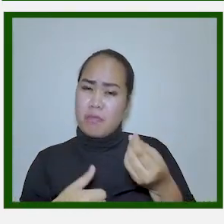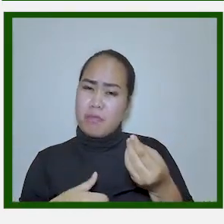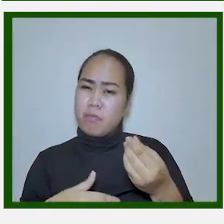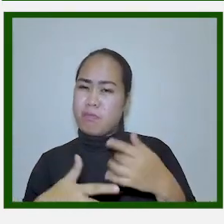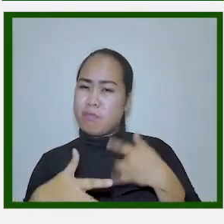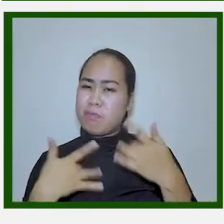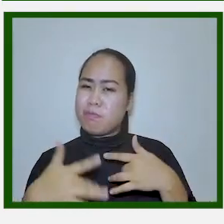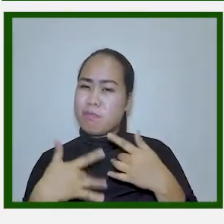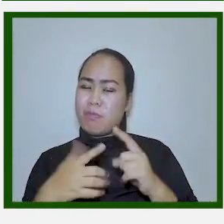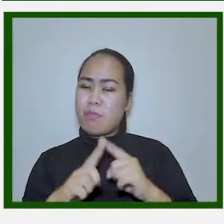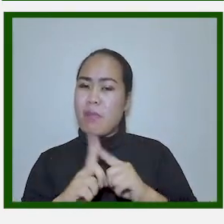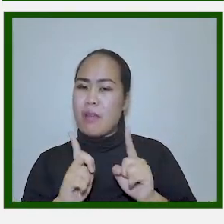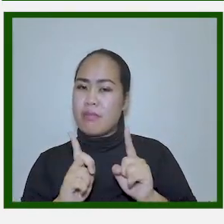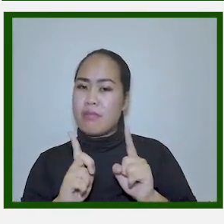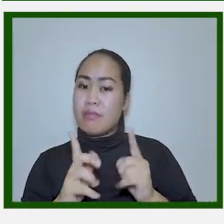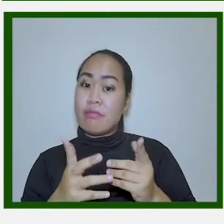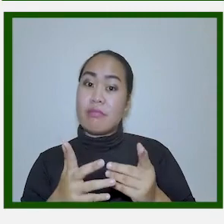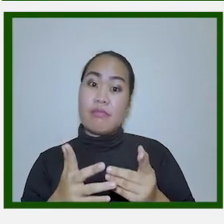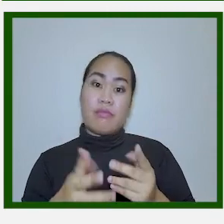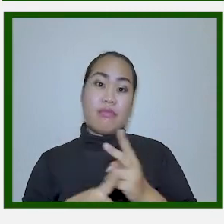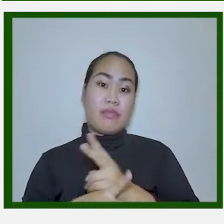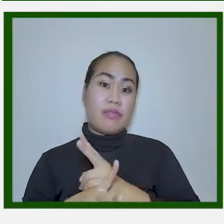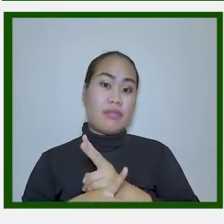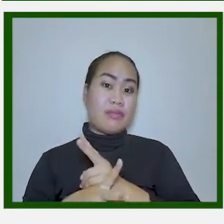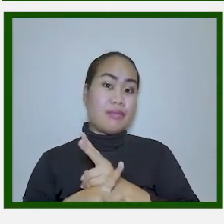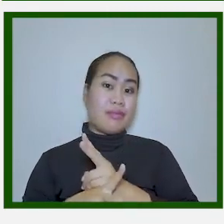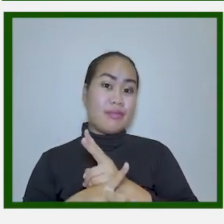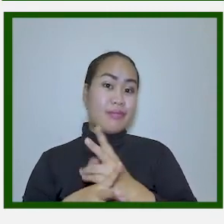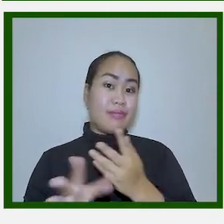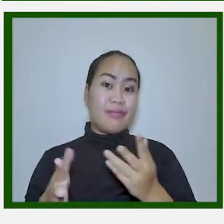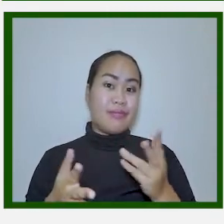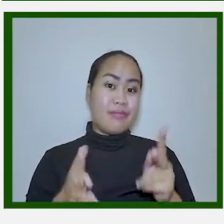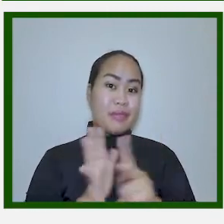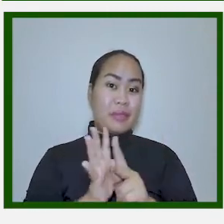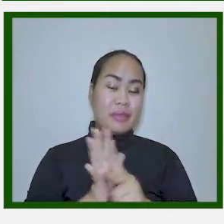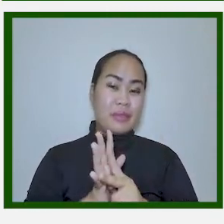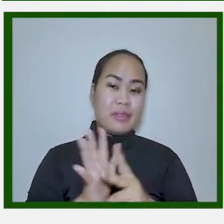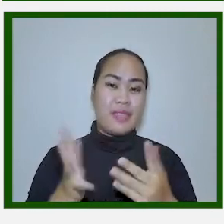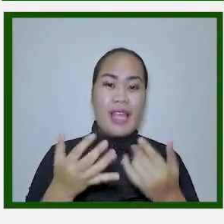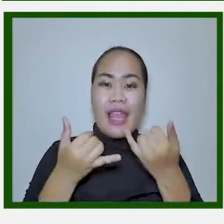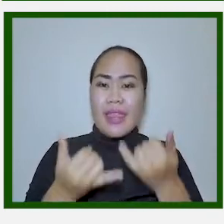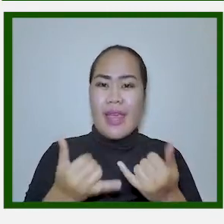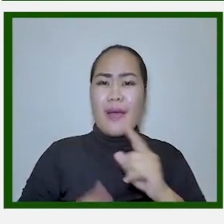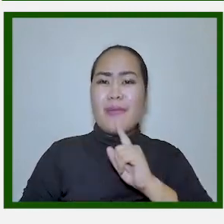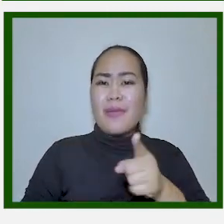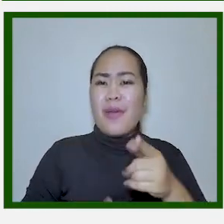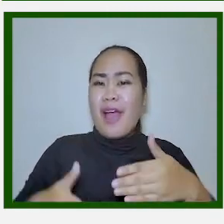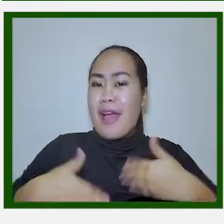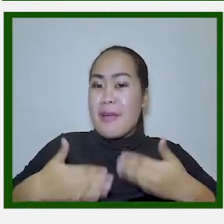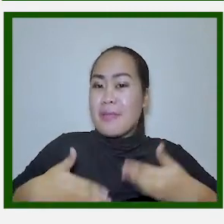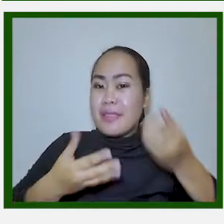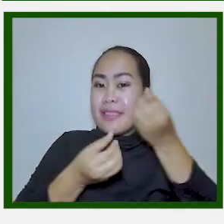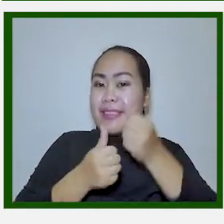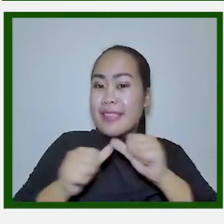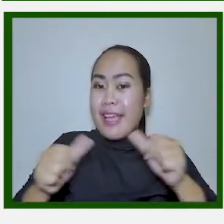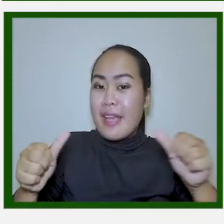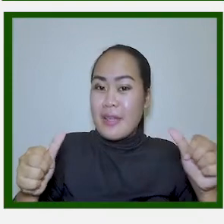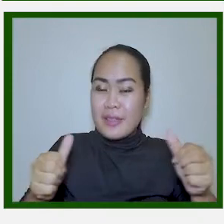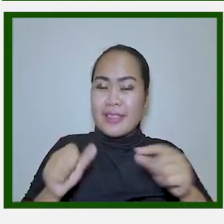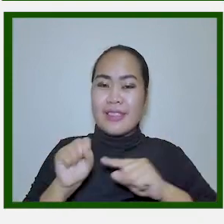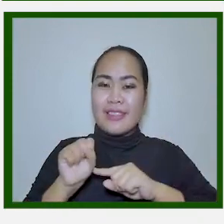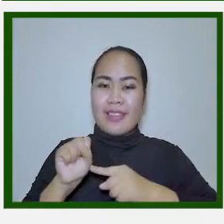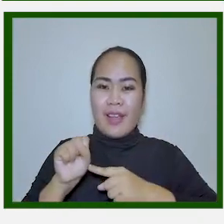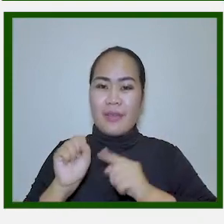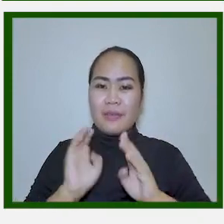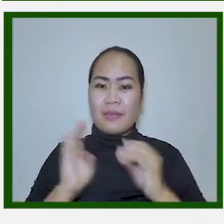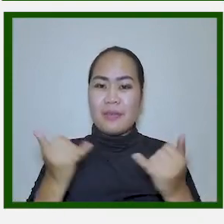hindi pwede. And of course, no, we're happy to announce, no, na inumpisahan na rin ng Barangay San Antonio ang distribution ng